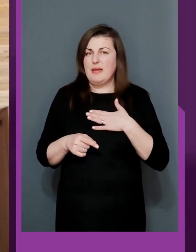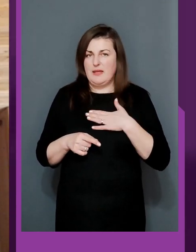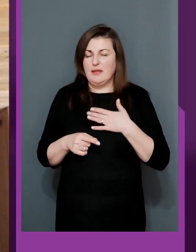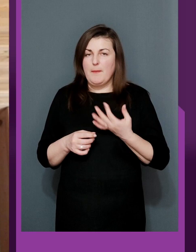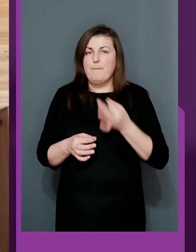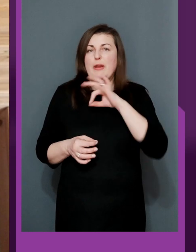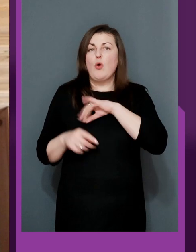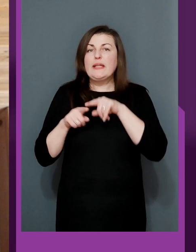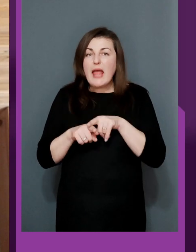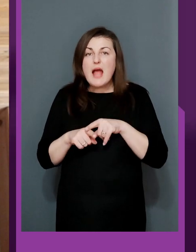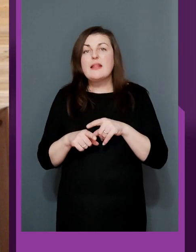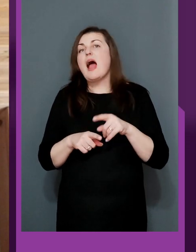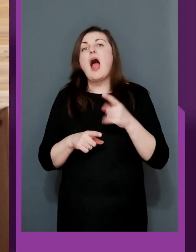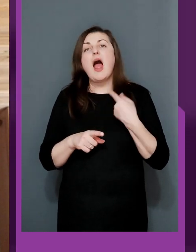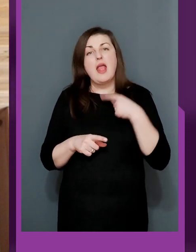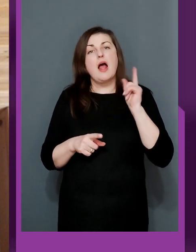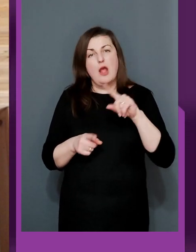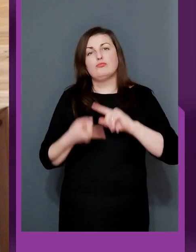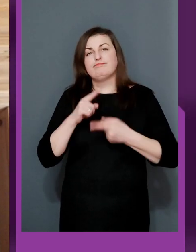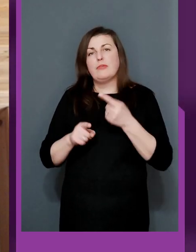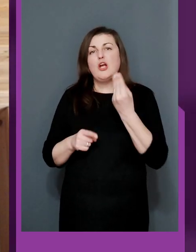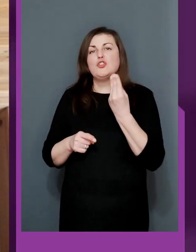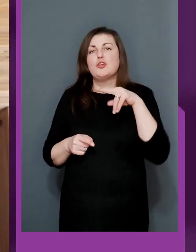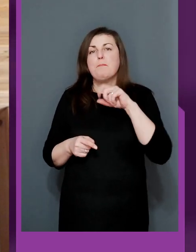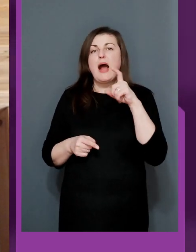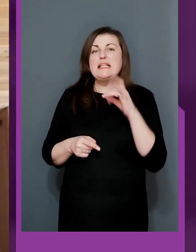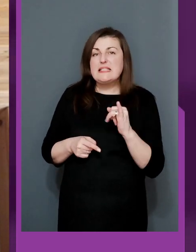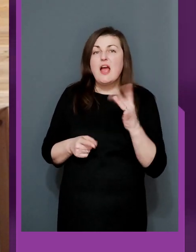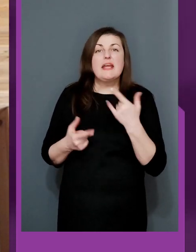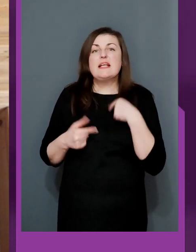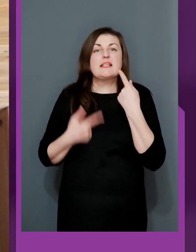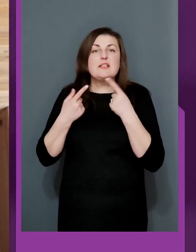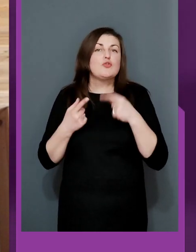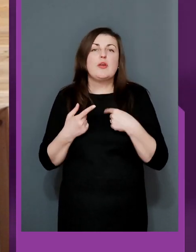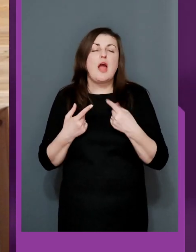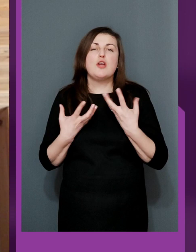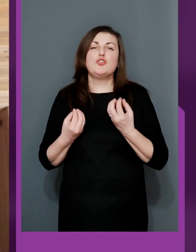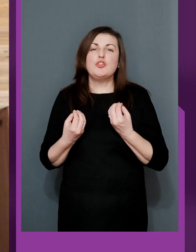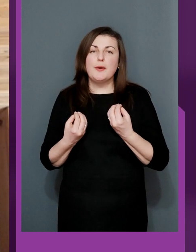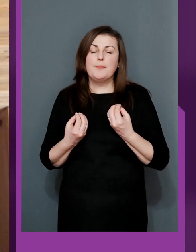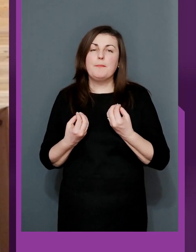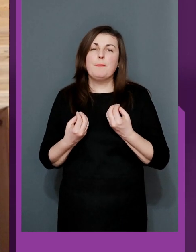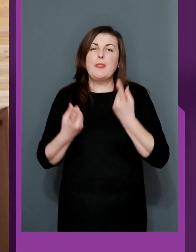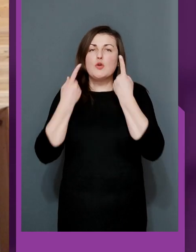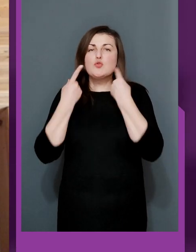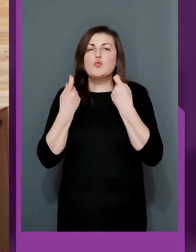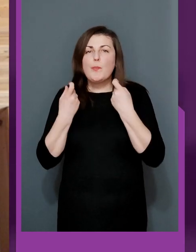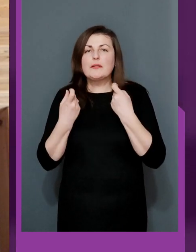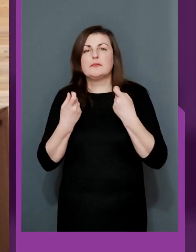пріоритет але також я на шпазі в якій я би не сказав що я ще